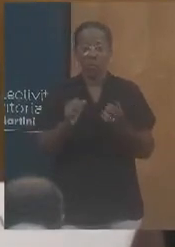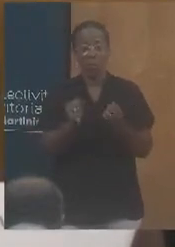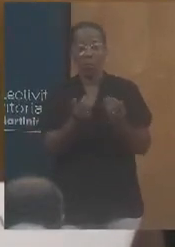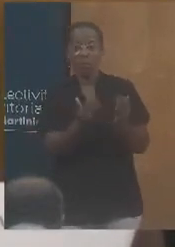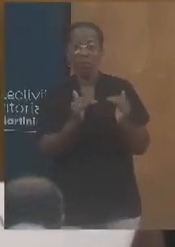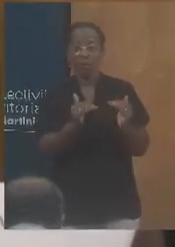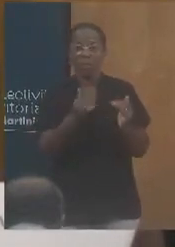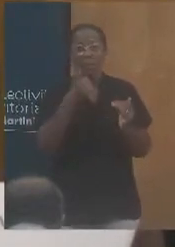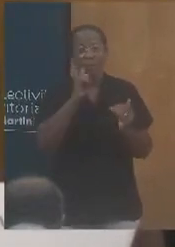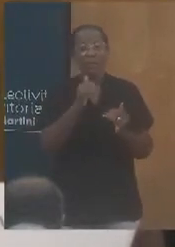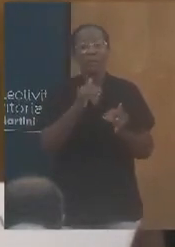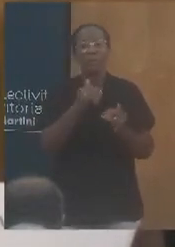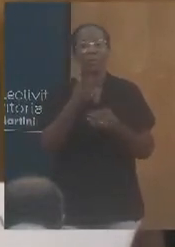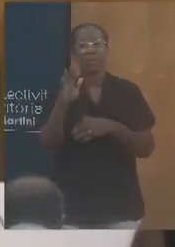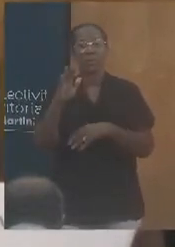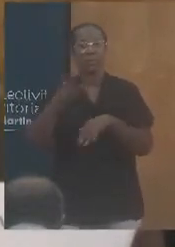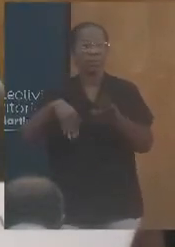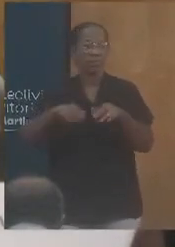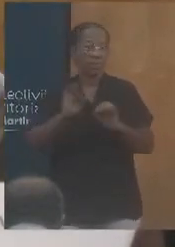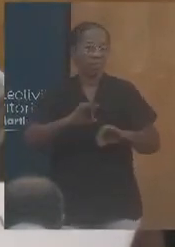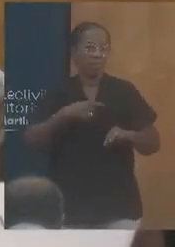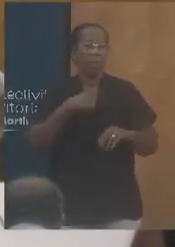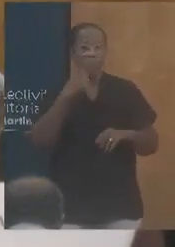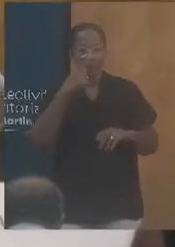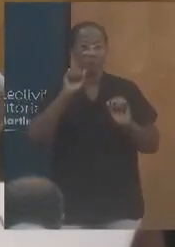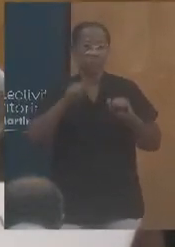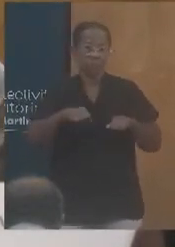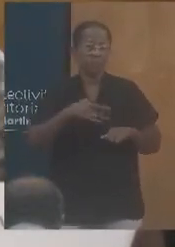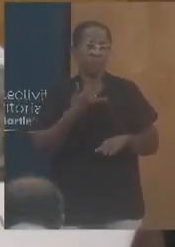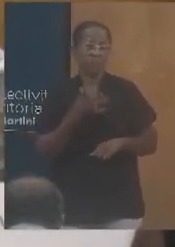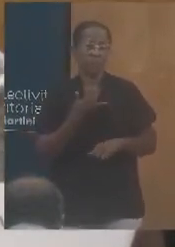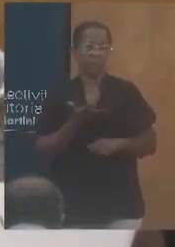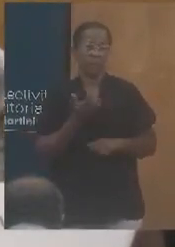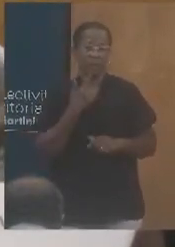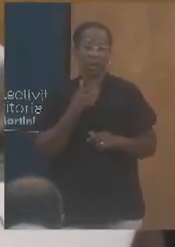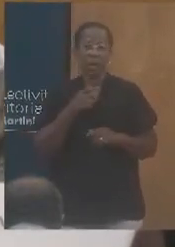ne fonctionnent pas, mais je pense qu'il serait pertinent d'essayer d'associer les autres à cette démarche. Merci.